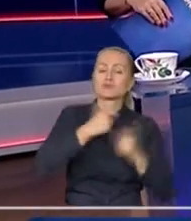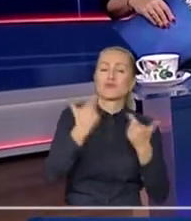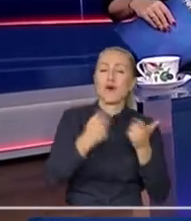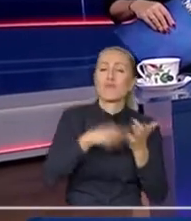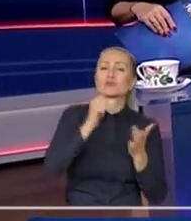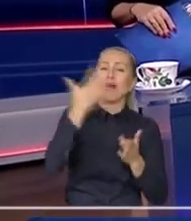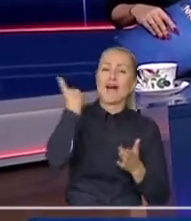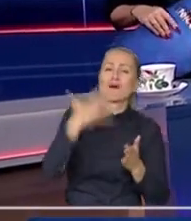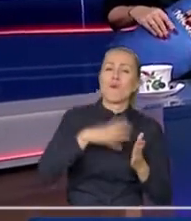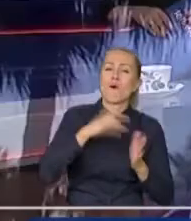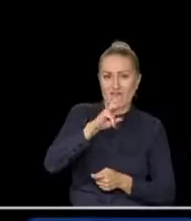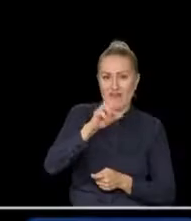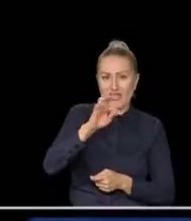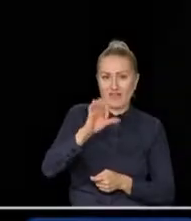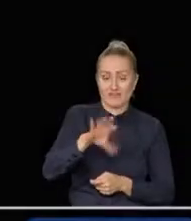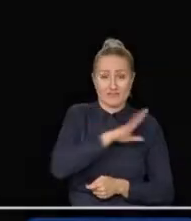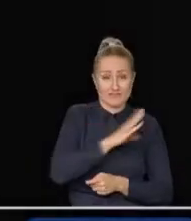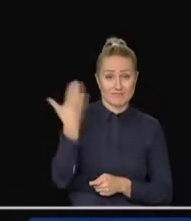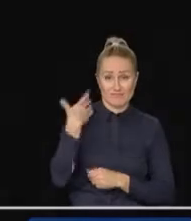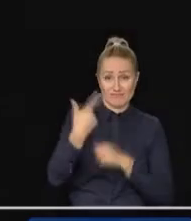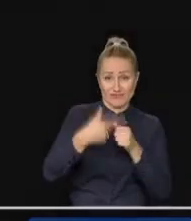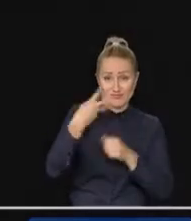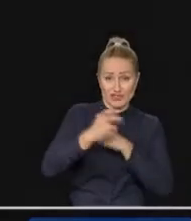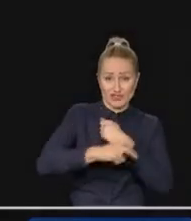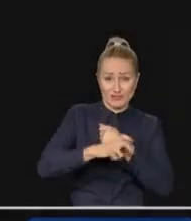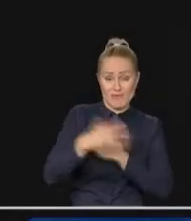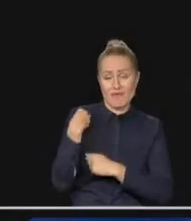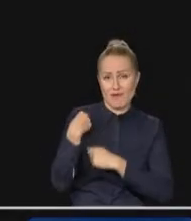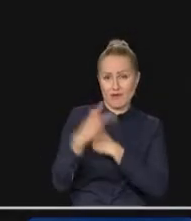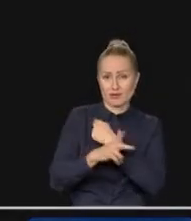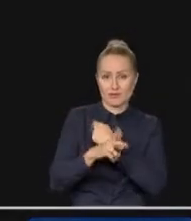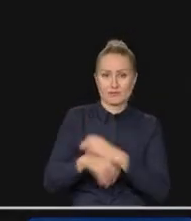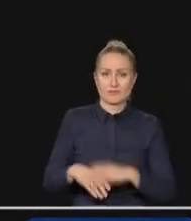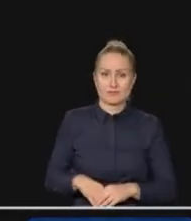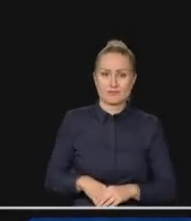legendarnych produkcjach. 4 sierpnia miał 80 lat.